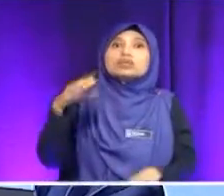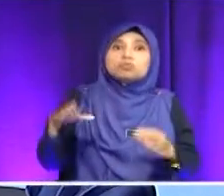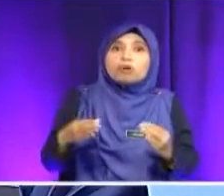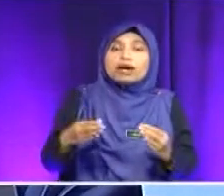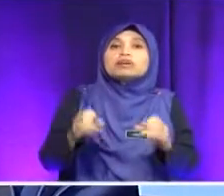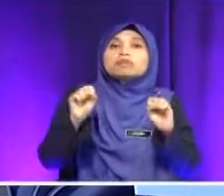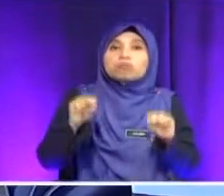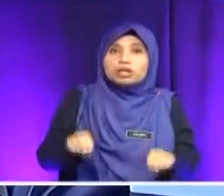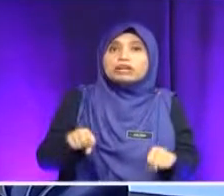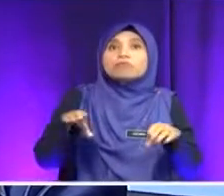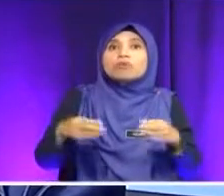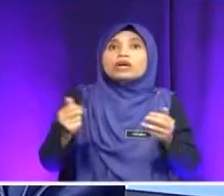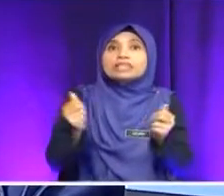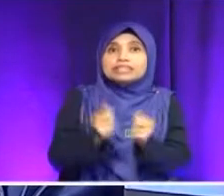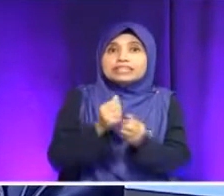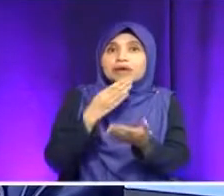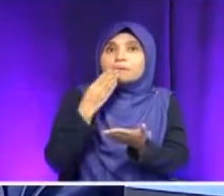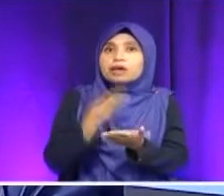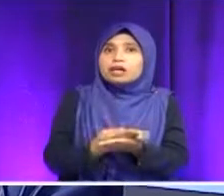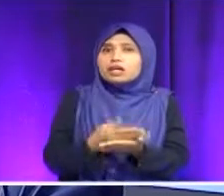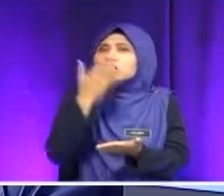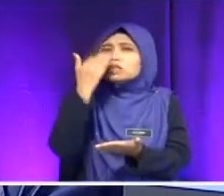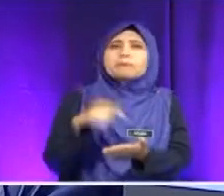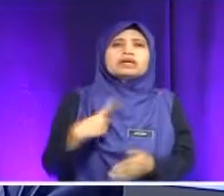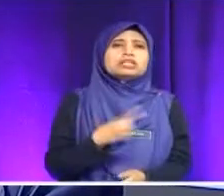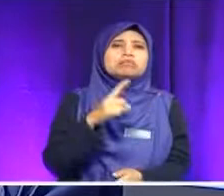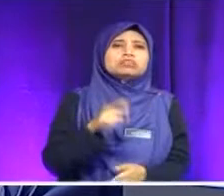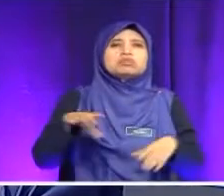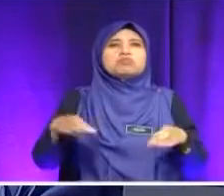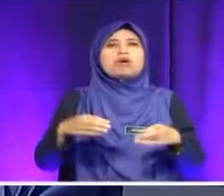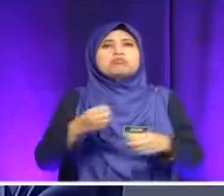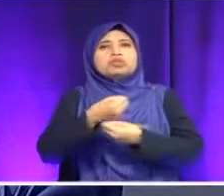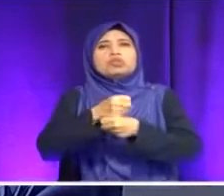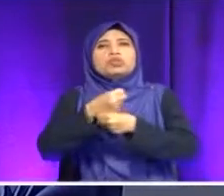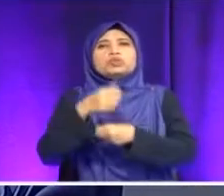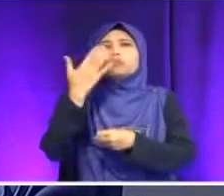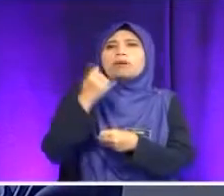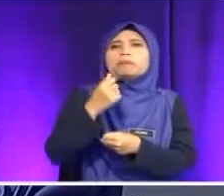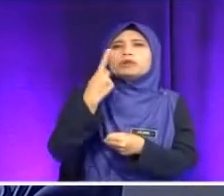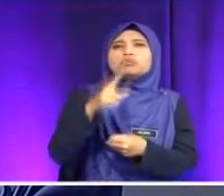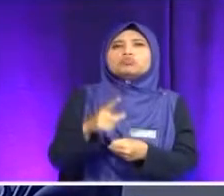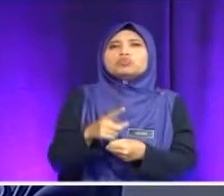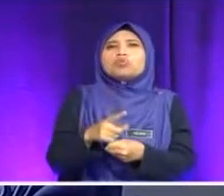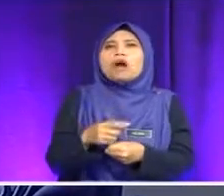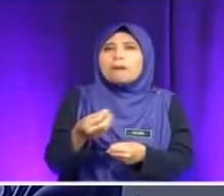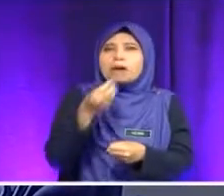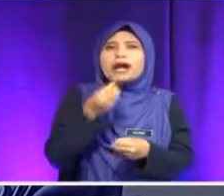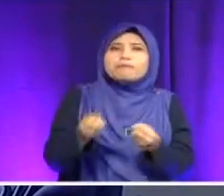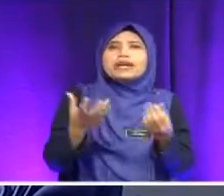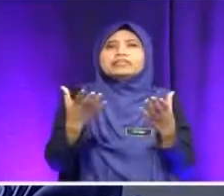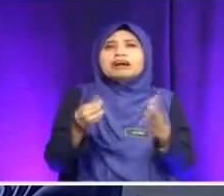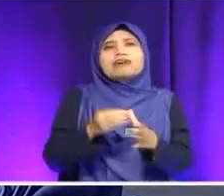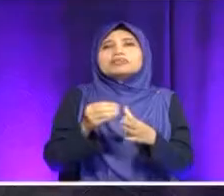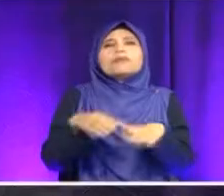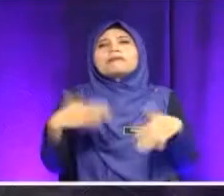terbaik diusianya Kenapa ditekuk bentuk-bentuk Ninjago sebenarnya untuk apel untuk bagian lagi selingkuh makan tuh